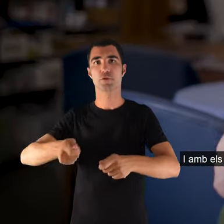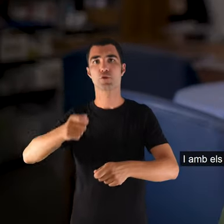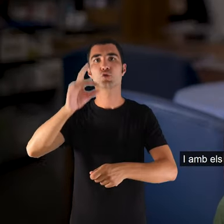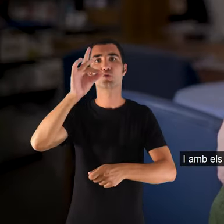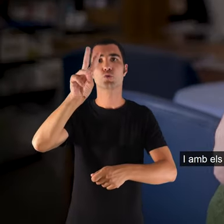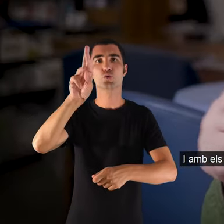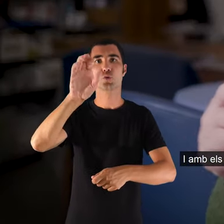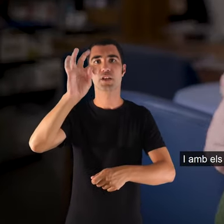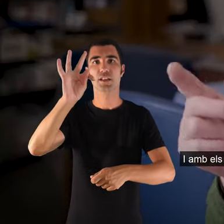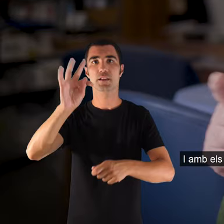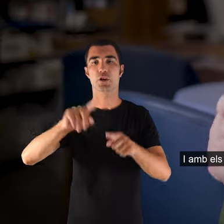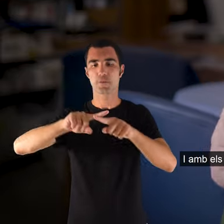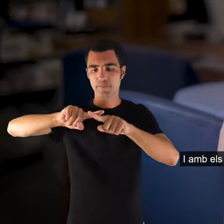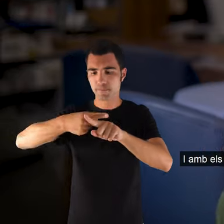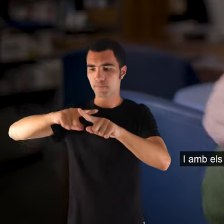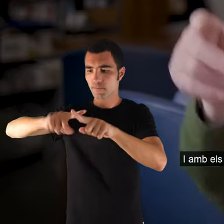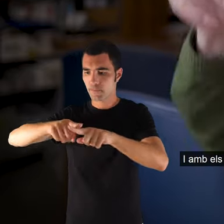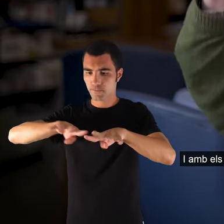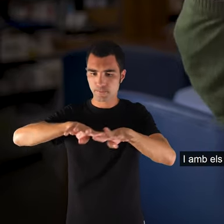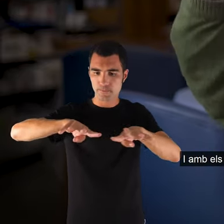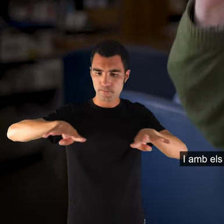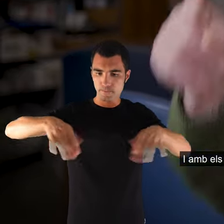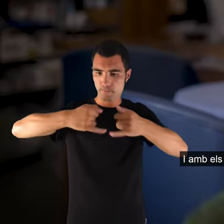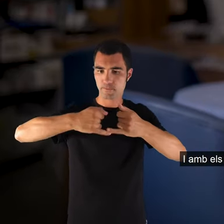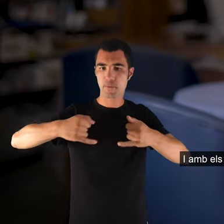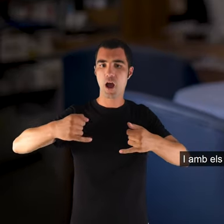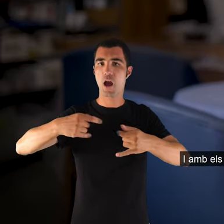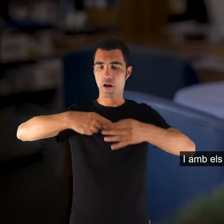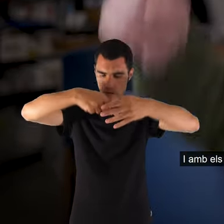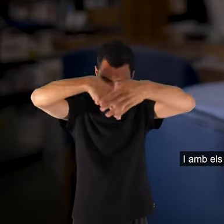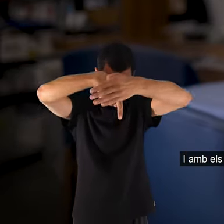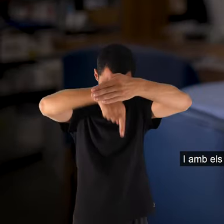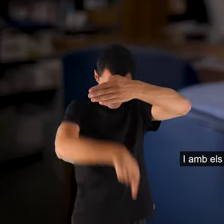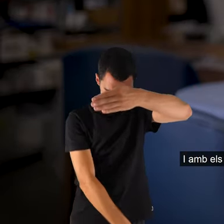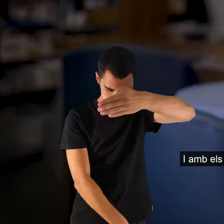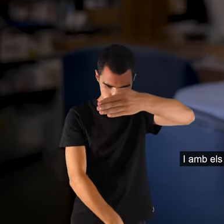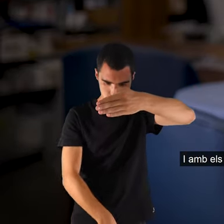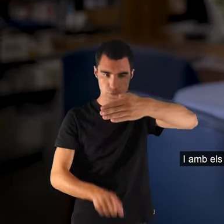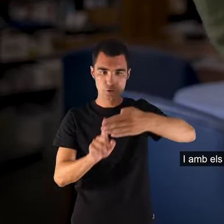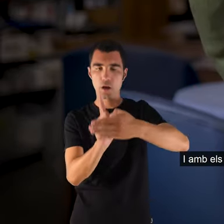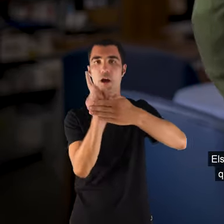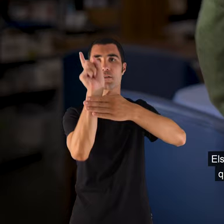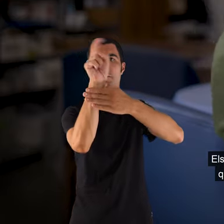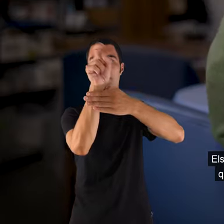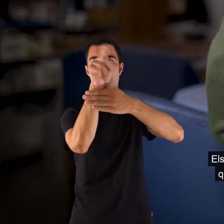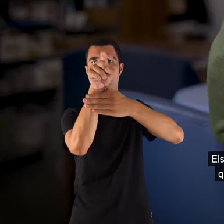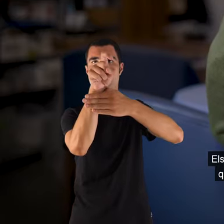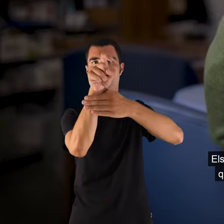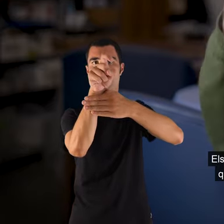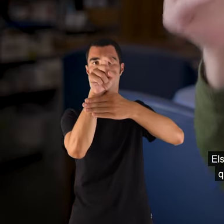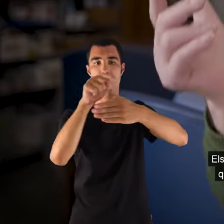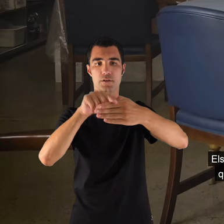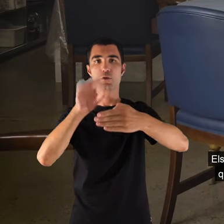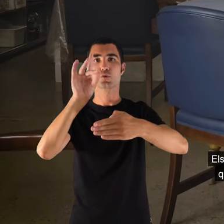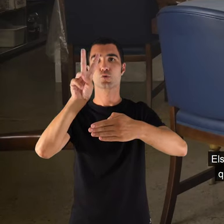sorets, com a barquilles. I un ham anava en el fons i l'altre pescava l'aire. Ens deien palangres de